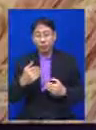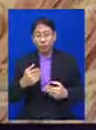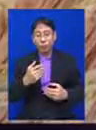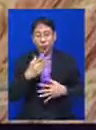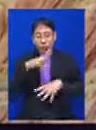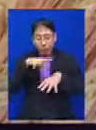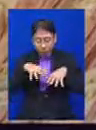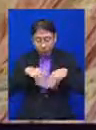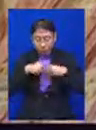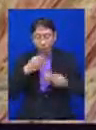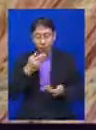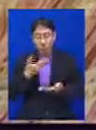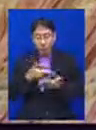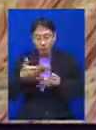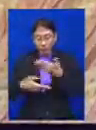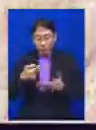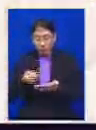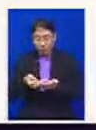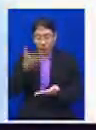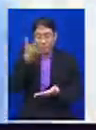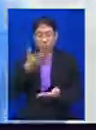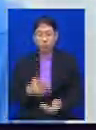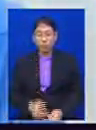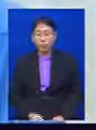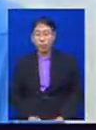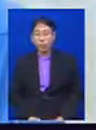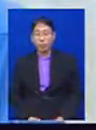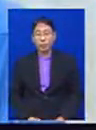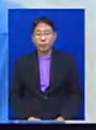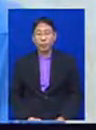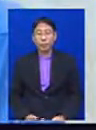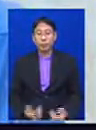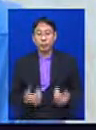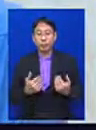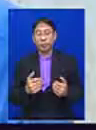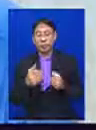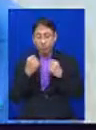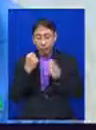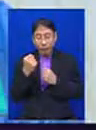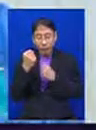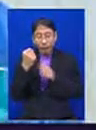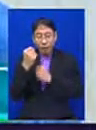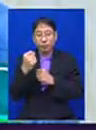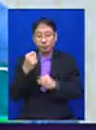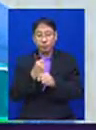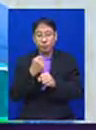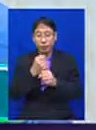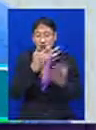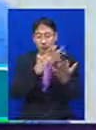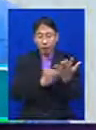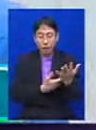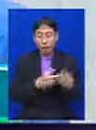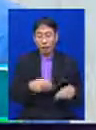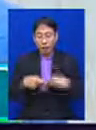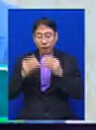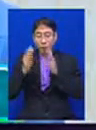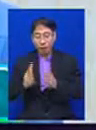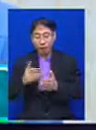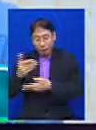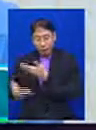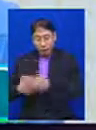ในราคาที่สูงกว่า80บาท สิ่งที่สำนักงานสลากกินแบ่งรัฐบาลพยายามทำคือพยายามที่จะทำให้สลากเนี่ยไปอยู่ในมือคนขายจริ